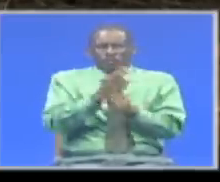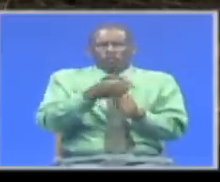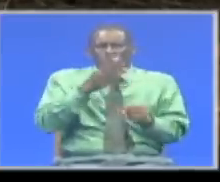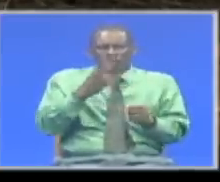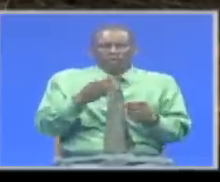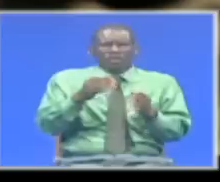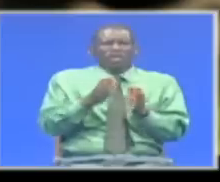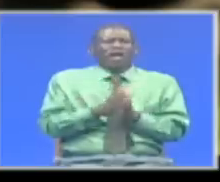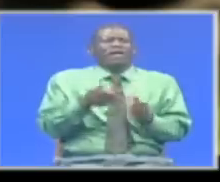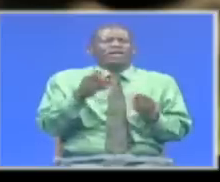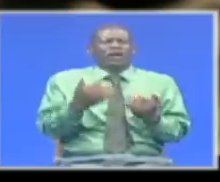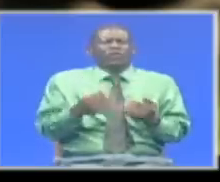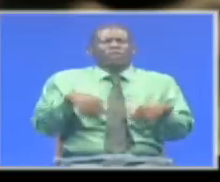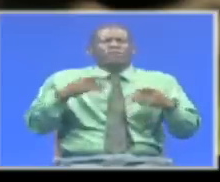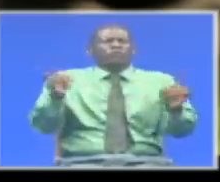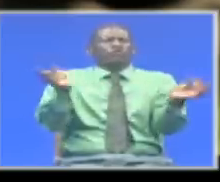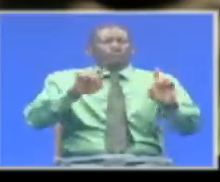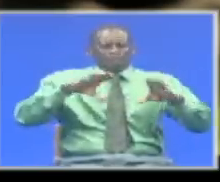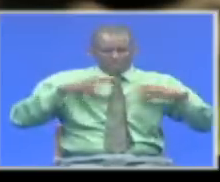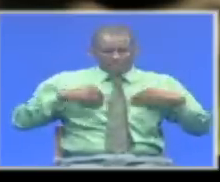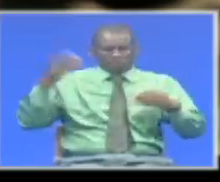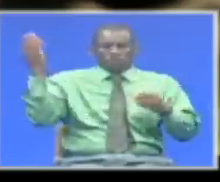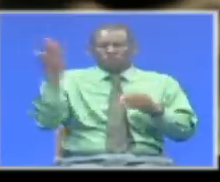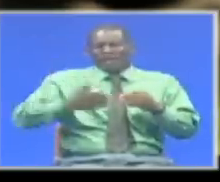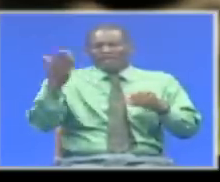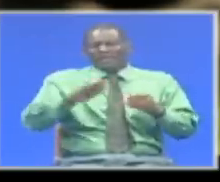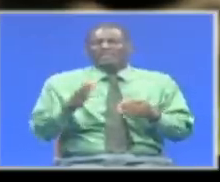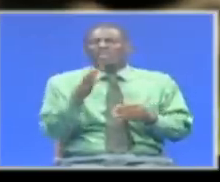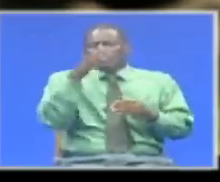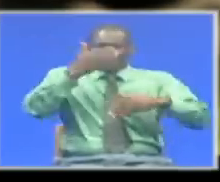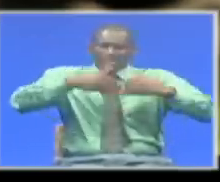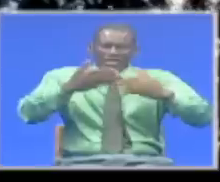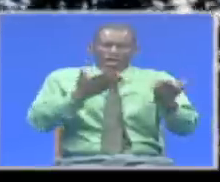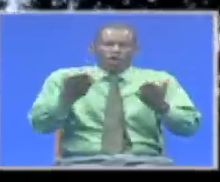wangepewa kukate karibu na source. Wangeenda mbali kabisa. Mbali na source.